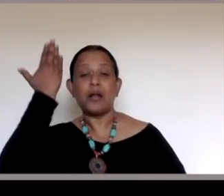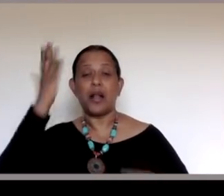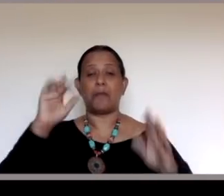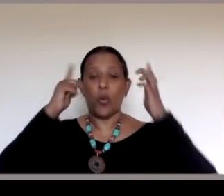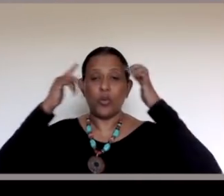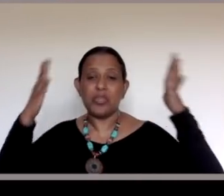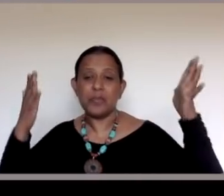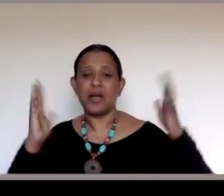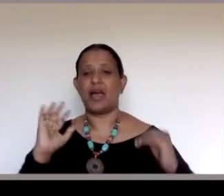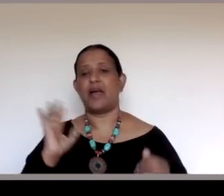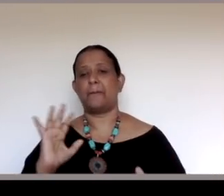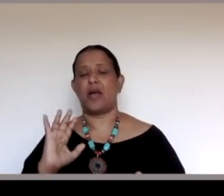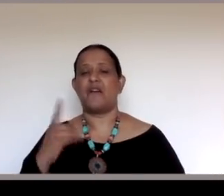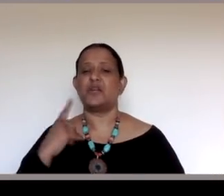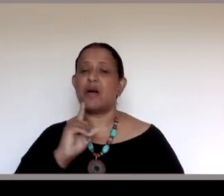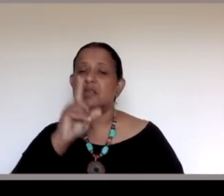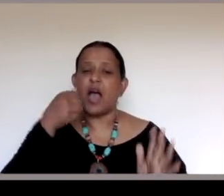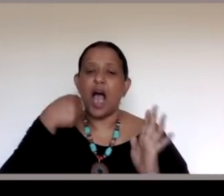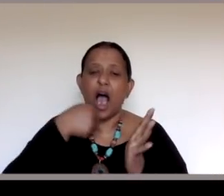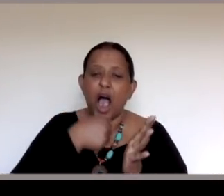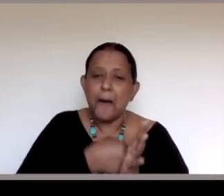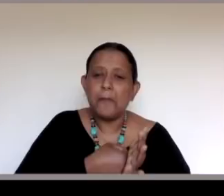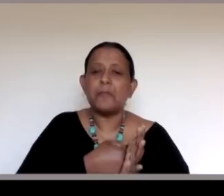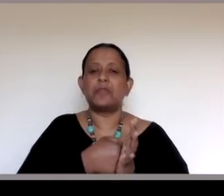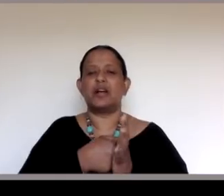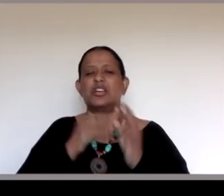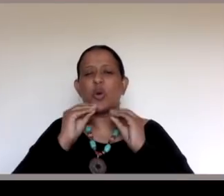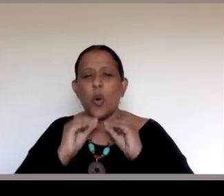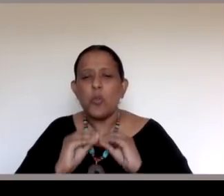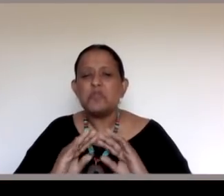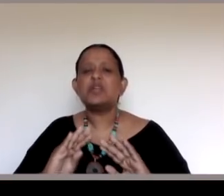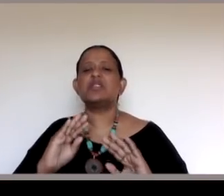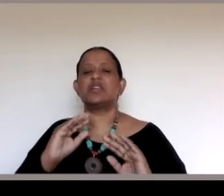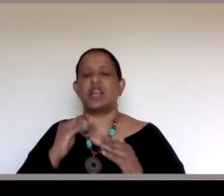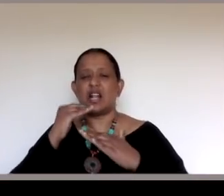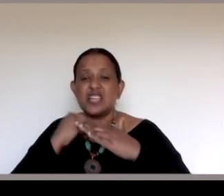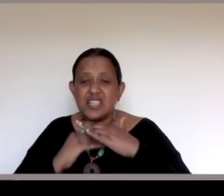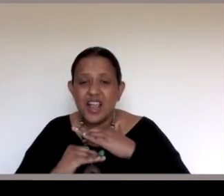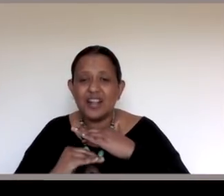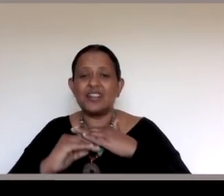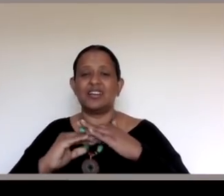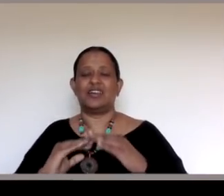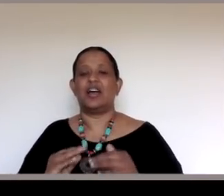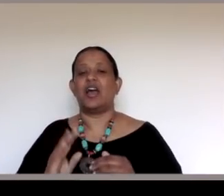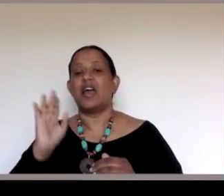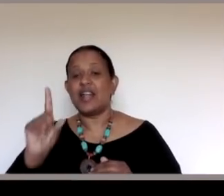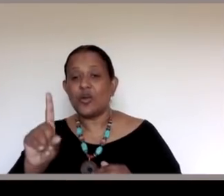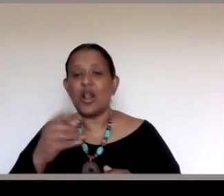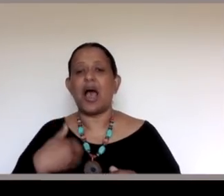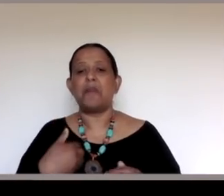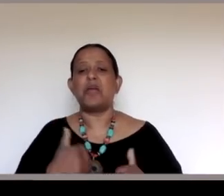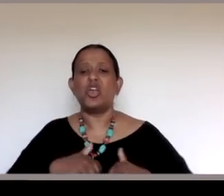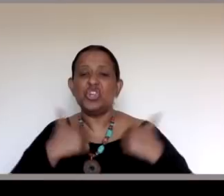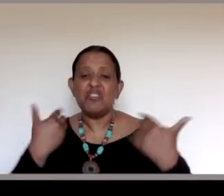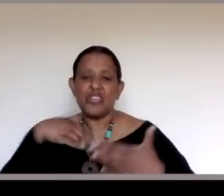முன்பாக நடக்கிறவர்களுக்கு அவர் எல்லாவற்றையும் கொடுக்க ஆயத்தமாயிருக்கிறார் என்பது மம கேமதி ஒப சமக யாக்னா கரன் நான்